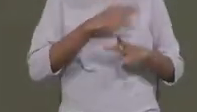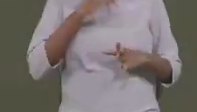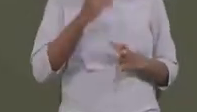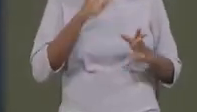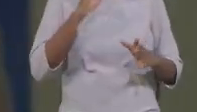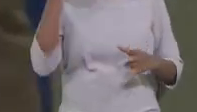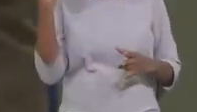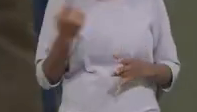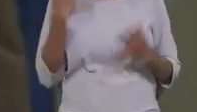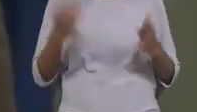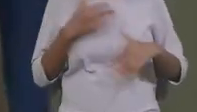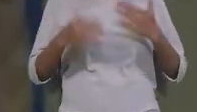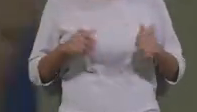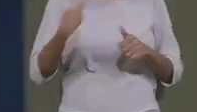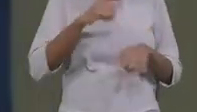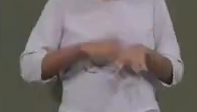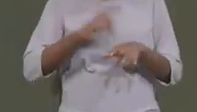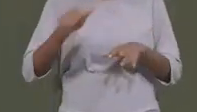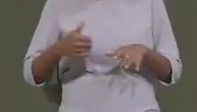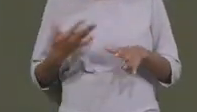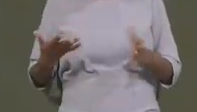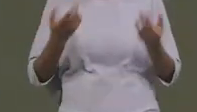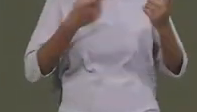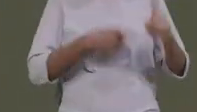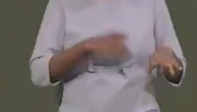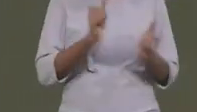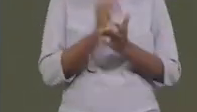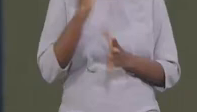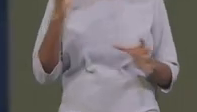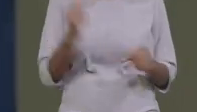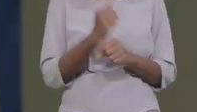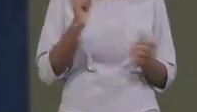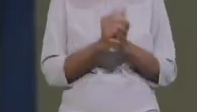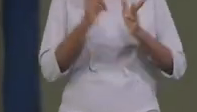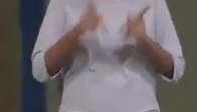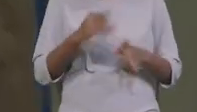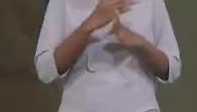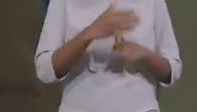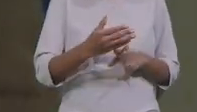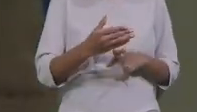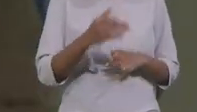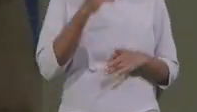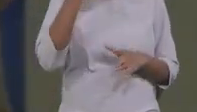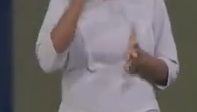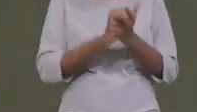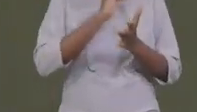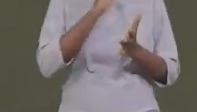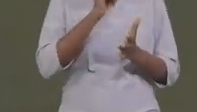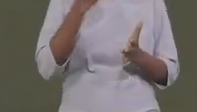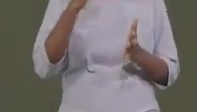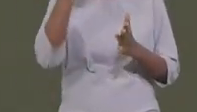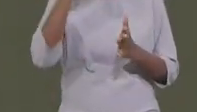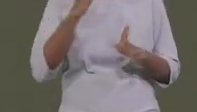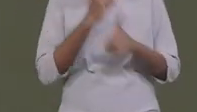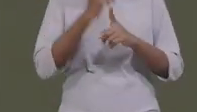mouvement et tu es toujours content à chaque fois que quelque chose arrive qui va ôter cette personnalité de toi. Dieu